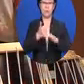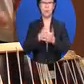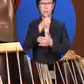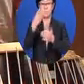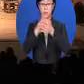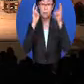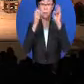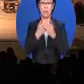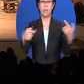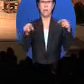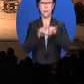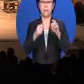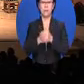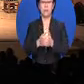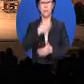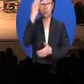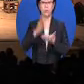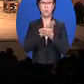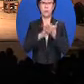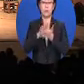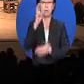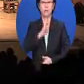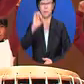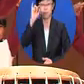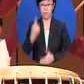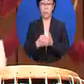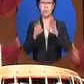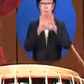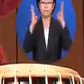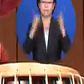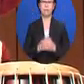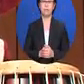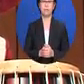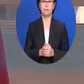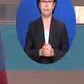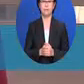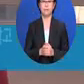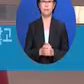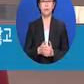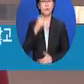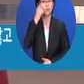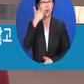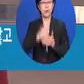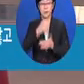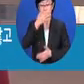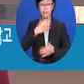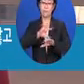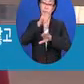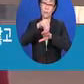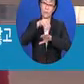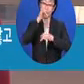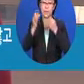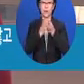삼성 디스플레이와 함께하는 꿈꾸는 놀이터 정기 연주회를 열게 됐습니다. 6개월 동안 힘들게 연습한 걸